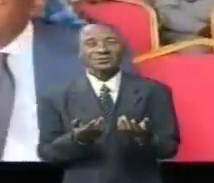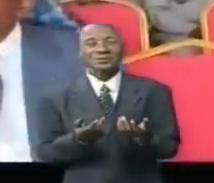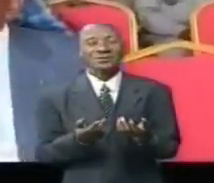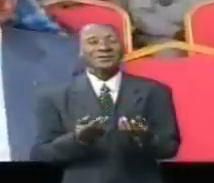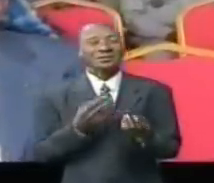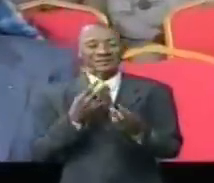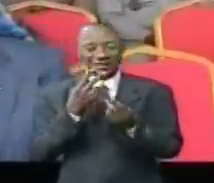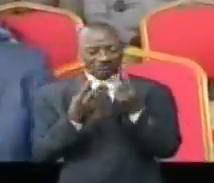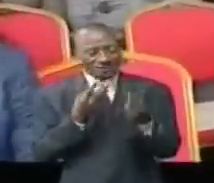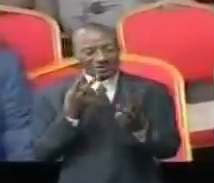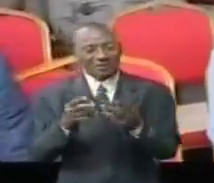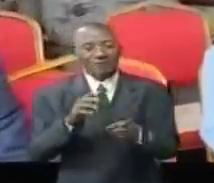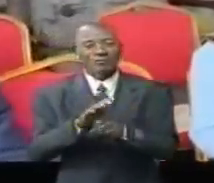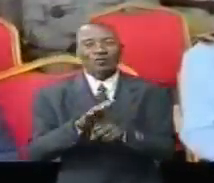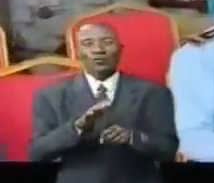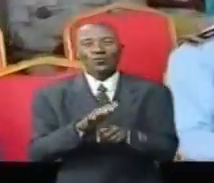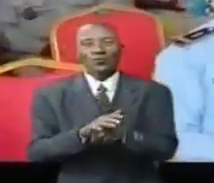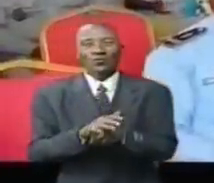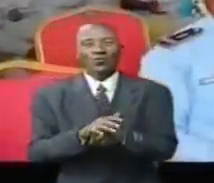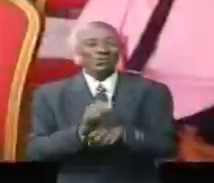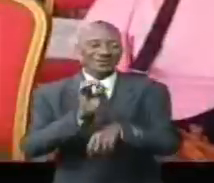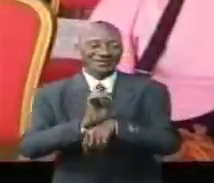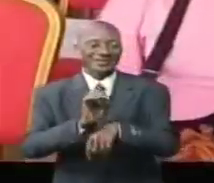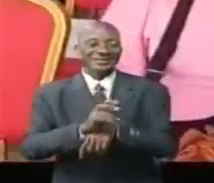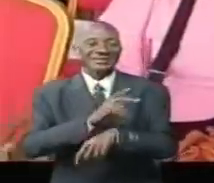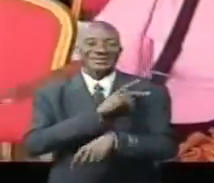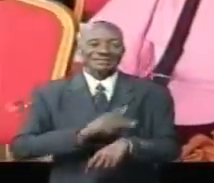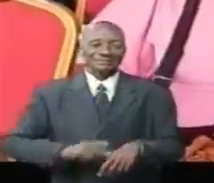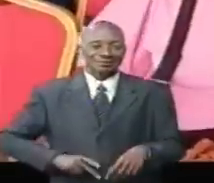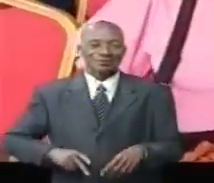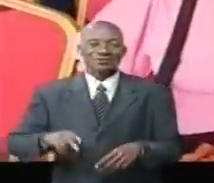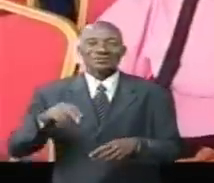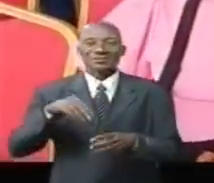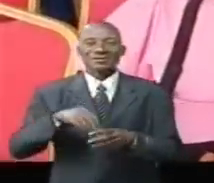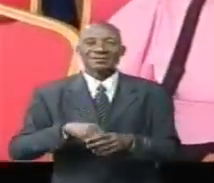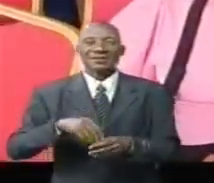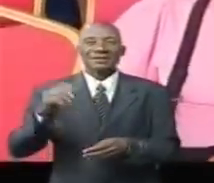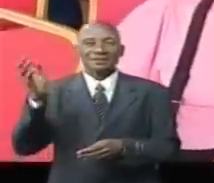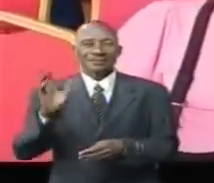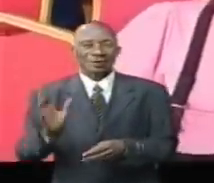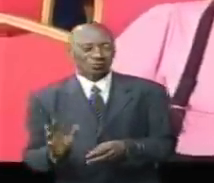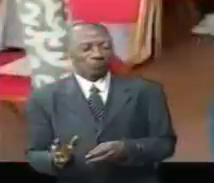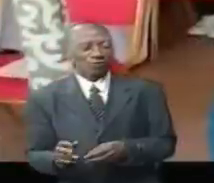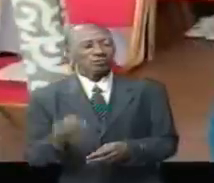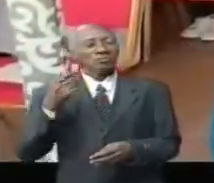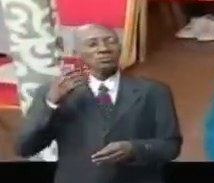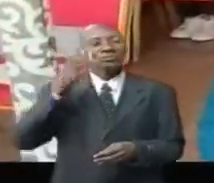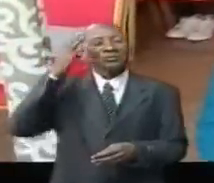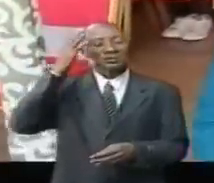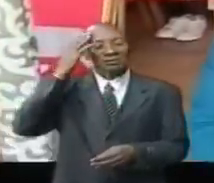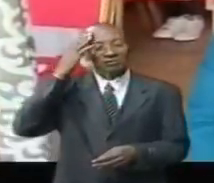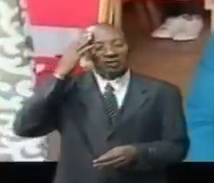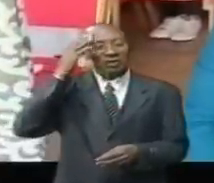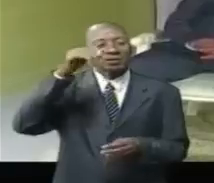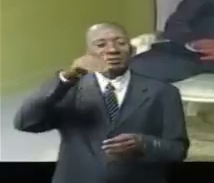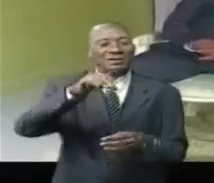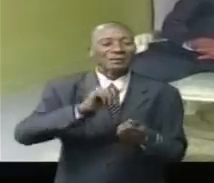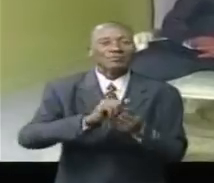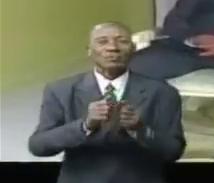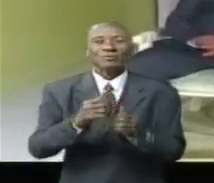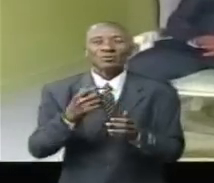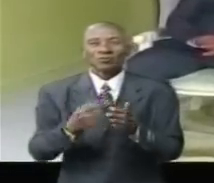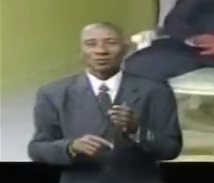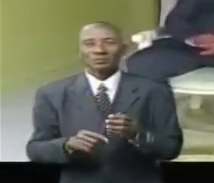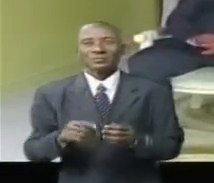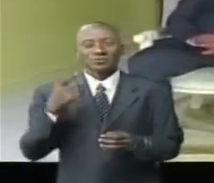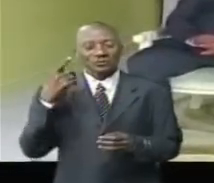environ 160 km de la ville de Brazzaville. En cette date commémorative du 8 juillet, marquant ainsi le 30e anniversaire de la mort